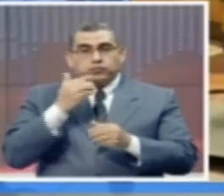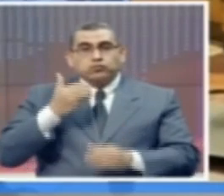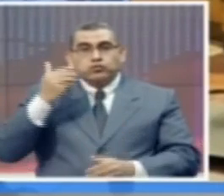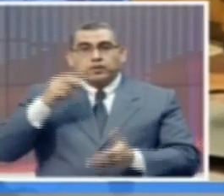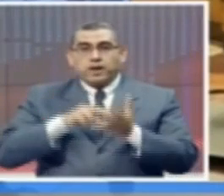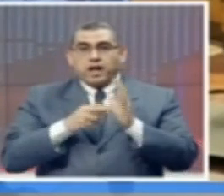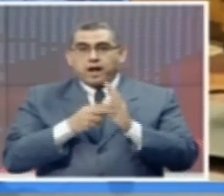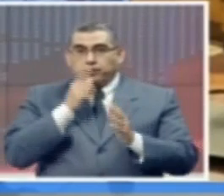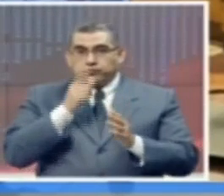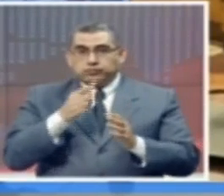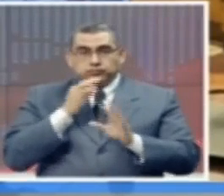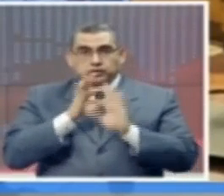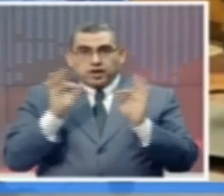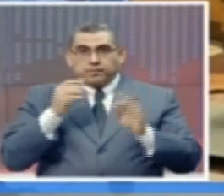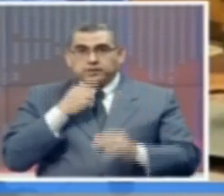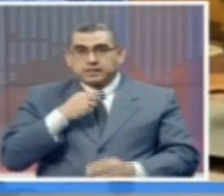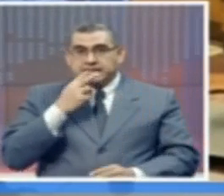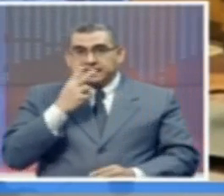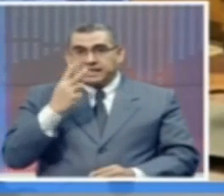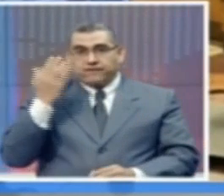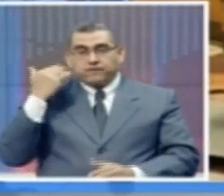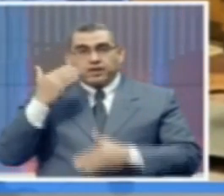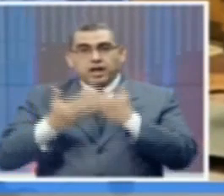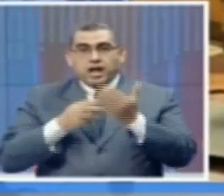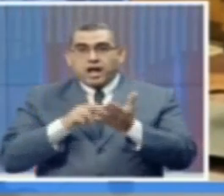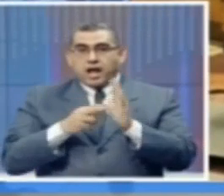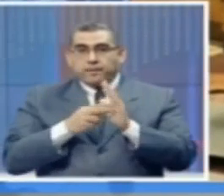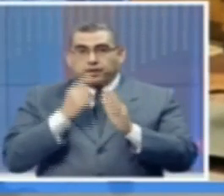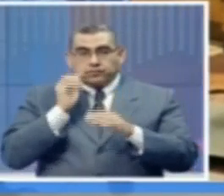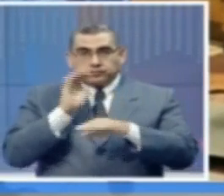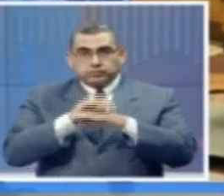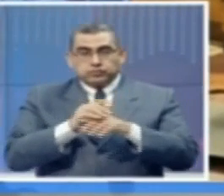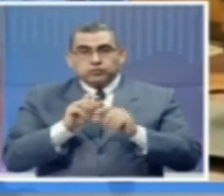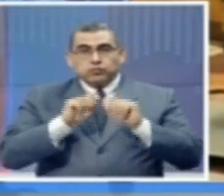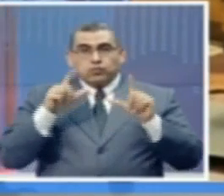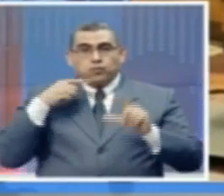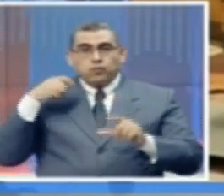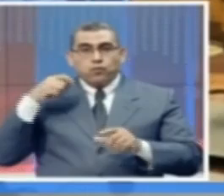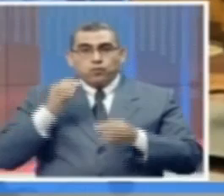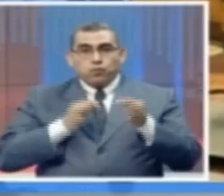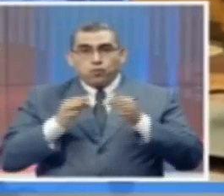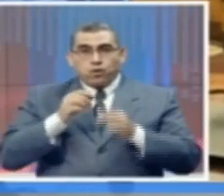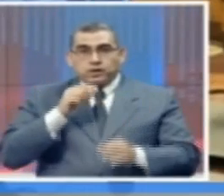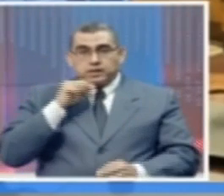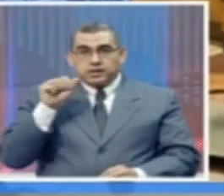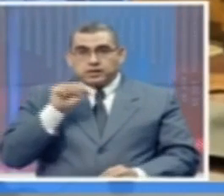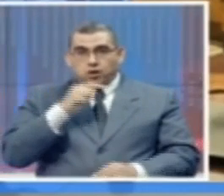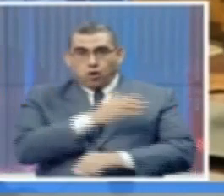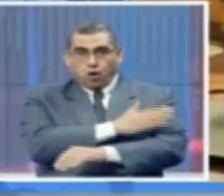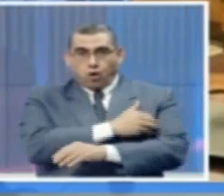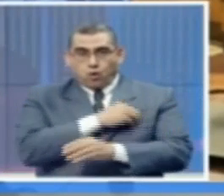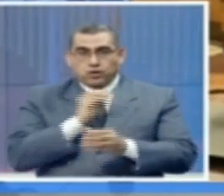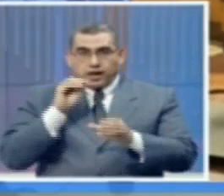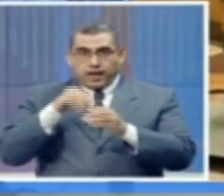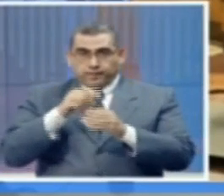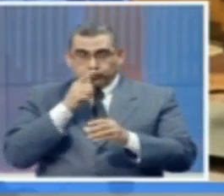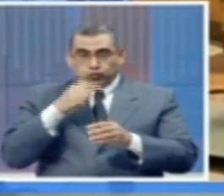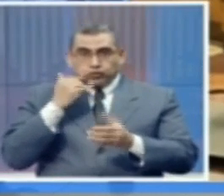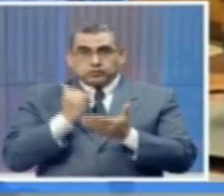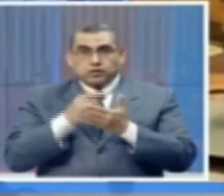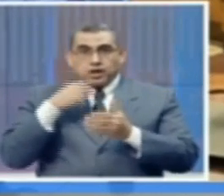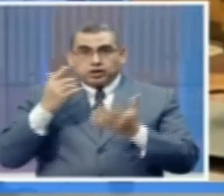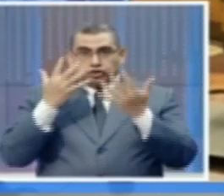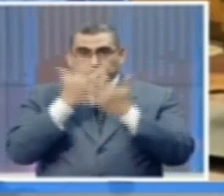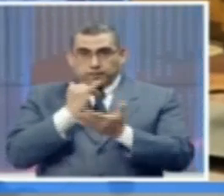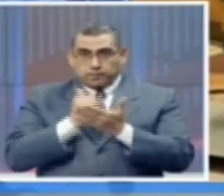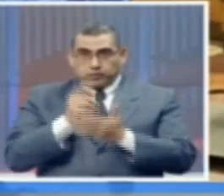المستقبلية وما تم تنفيذه خلال العامين الماضيين. كشف مهندس سامح الملاح العضو المنتدب والرئيس التنفيذي